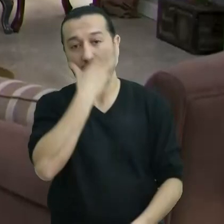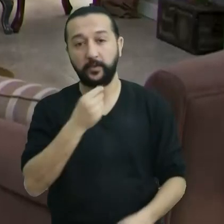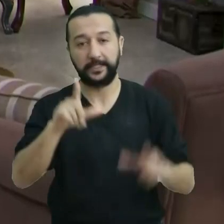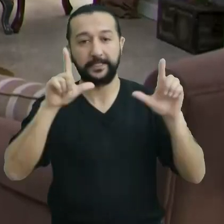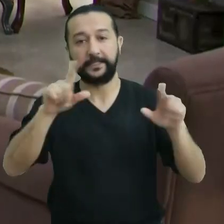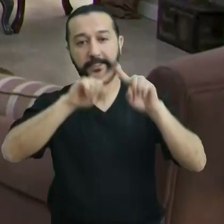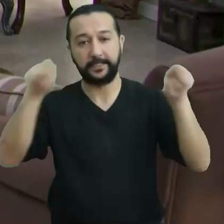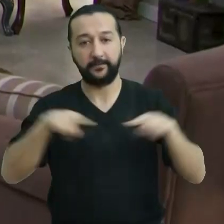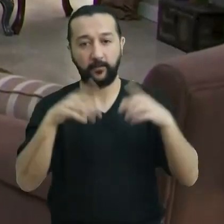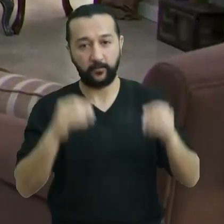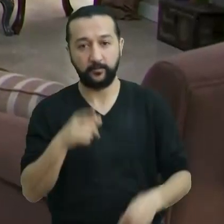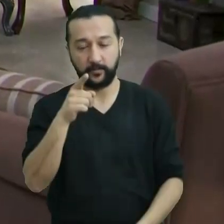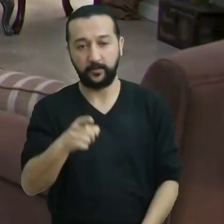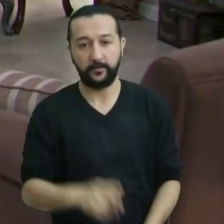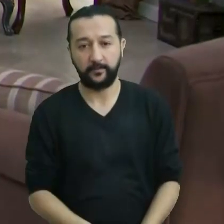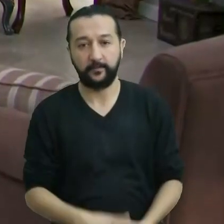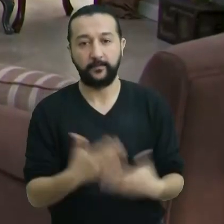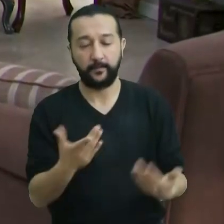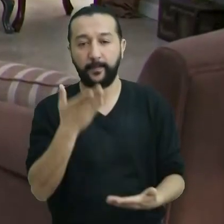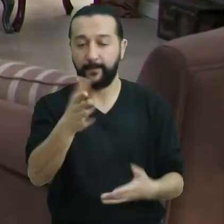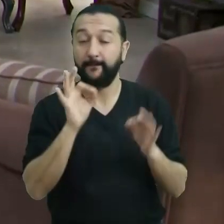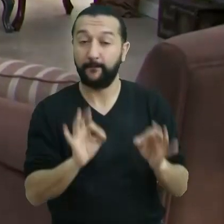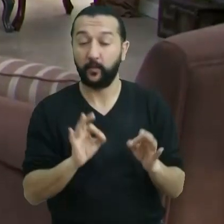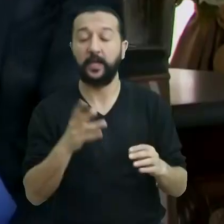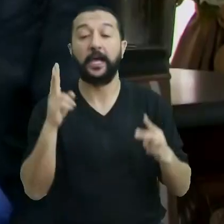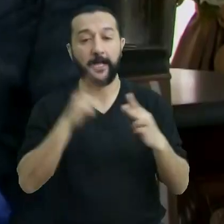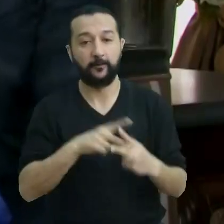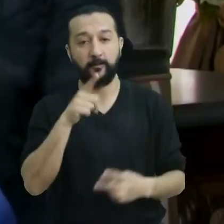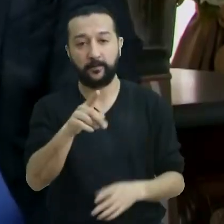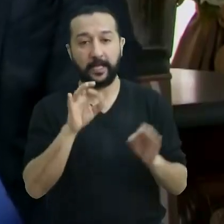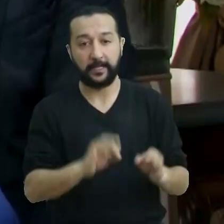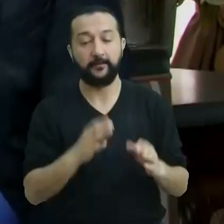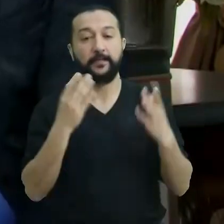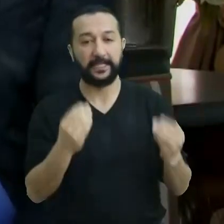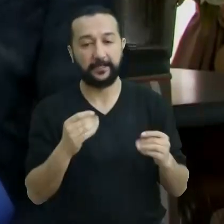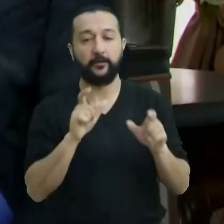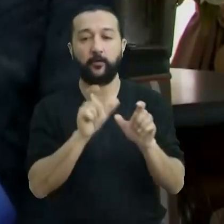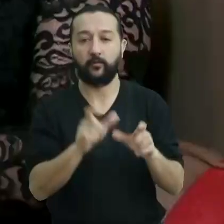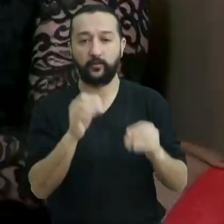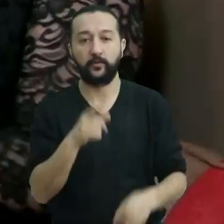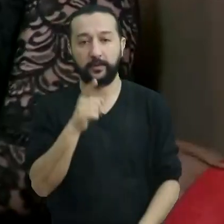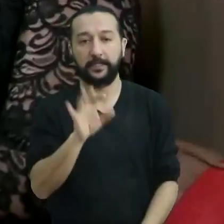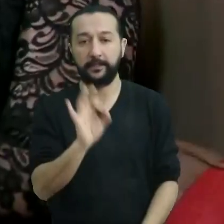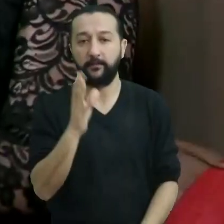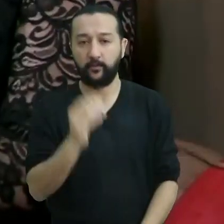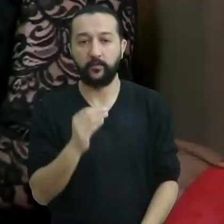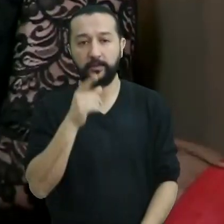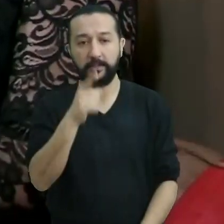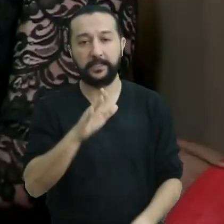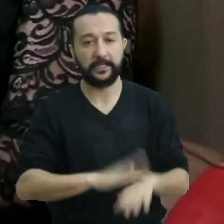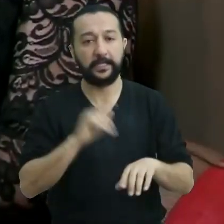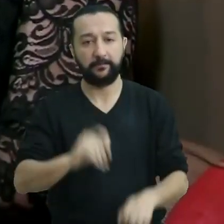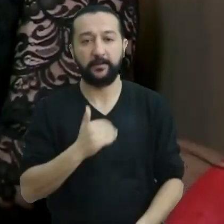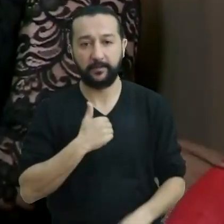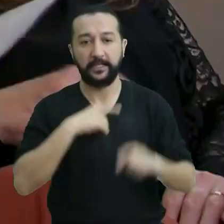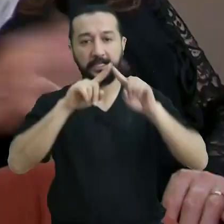güzel çerçeveletir, olur mu? Kesinlikle katılıyorum. Hem daha iyi korunmuş olur. Tamam şey yapayım. Hallederim